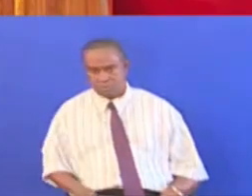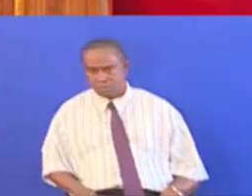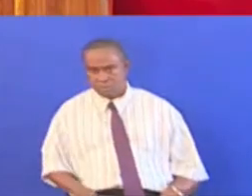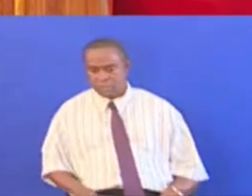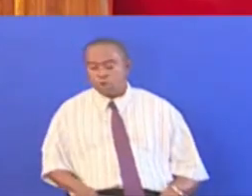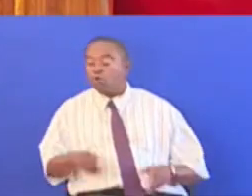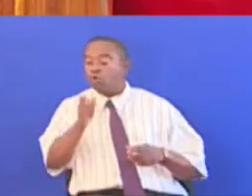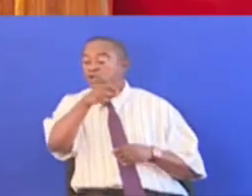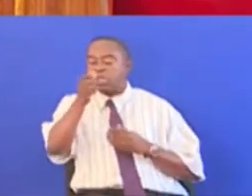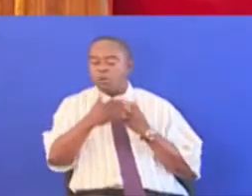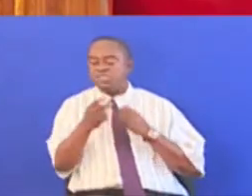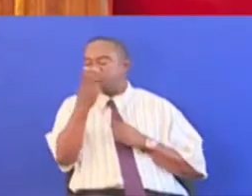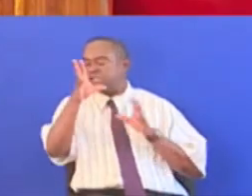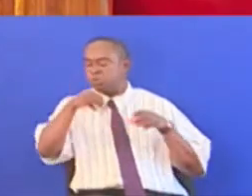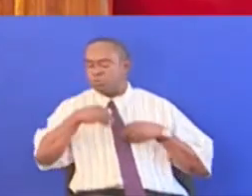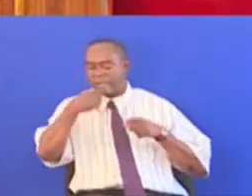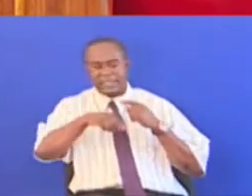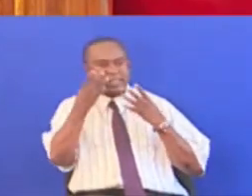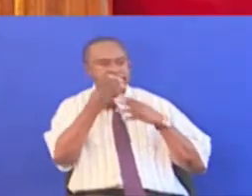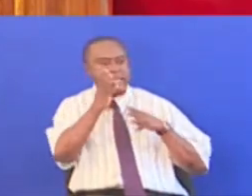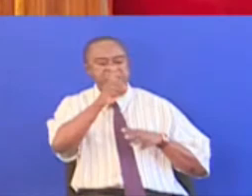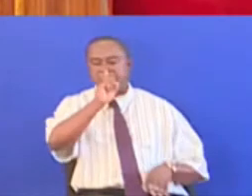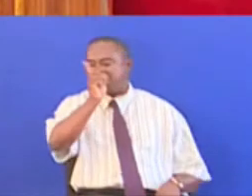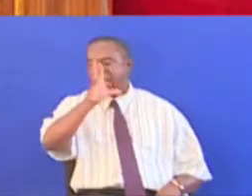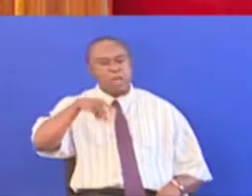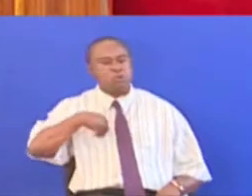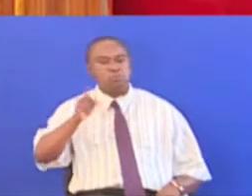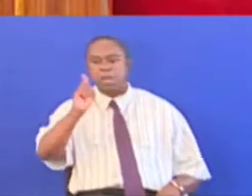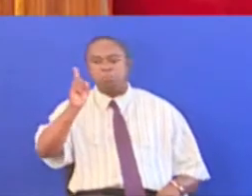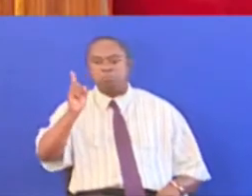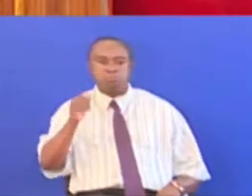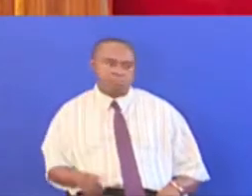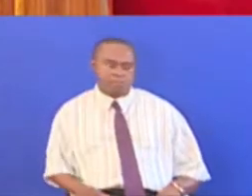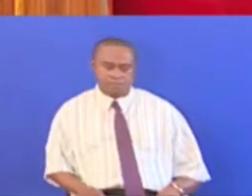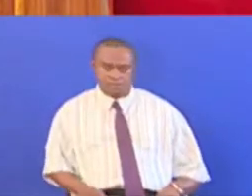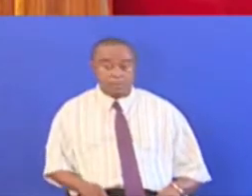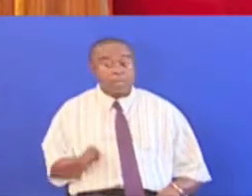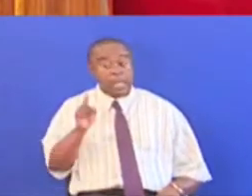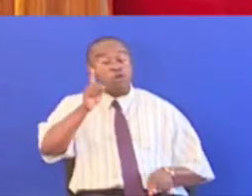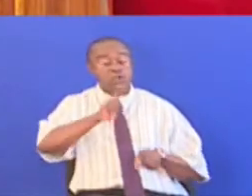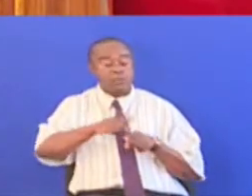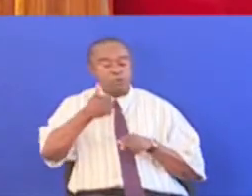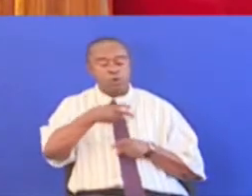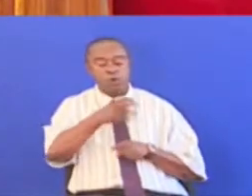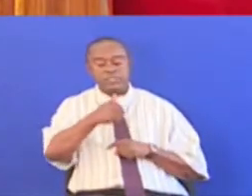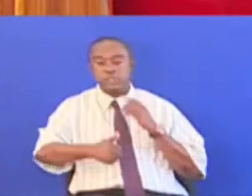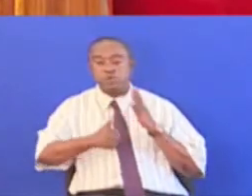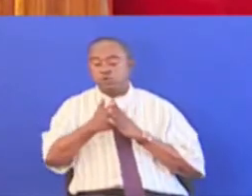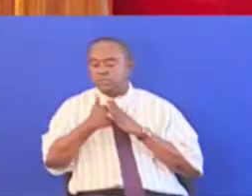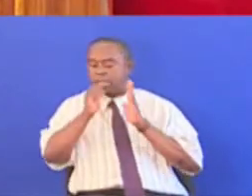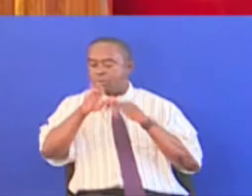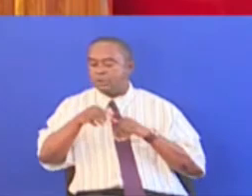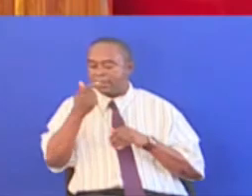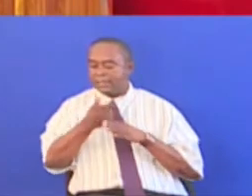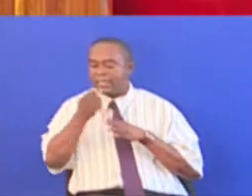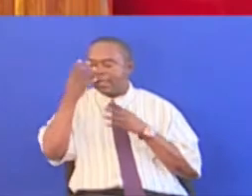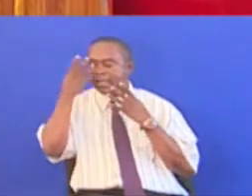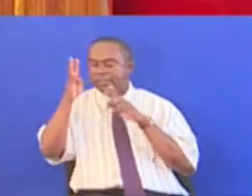in Tanganyika. Hayo ni maneno ya Mwalimu Julius Kambarage Nyerere akiwa waziri kiongozi katika bunge la